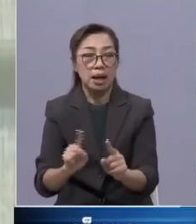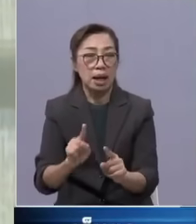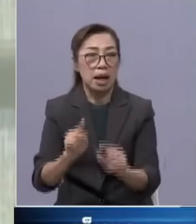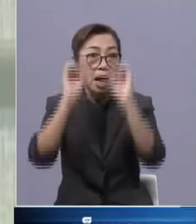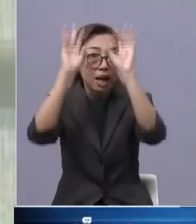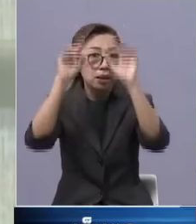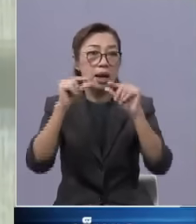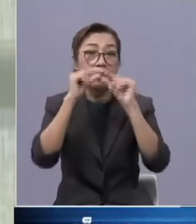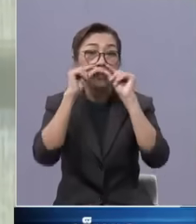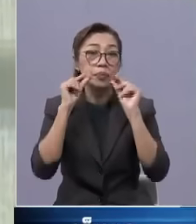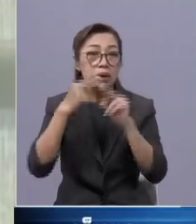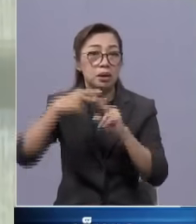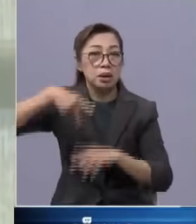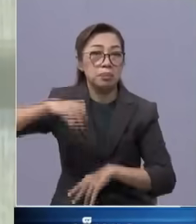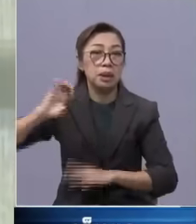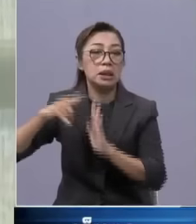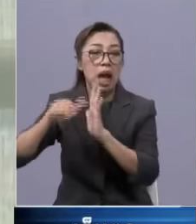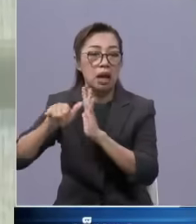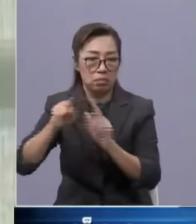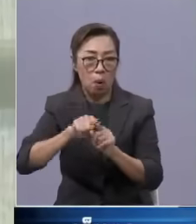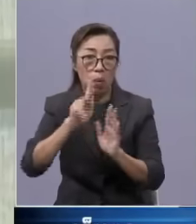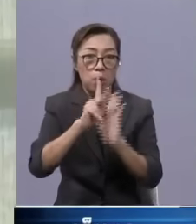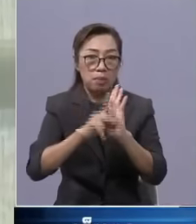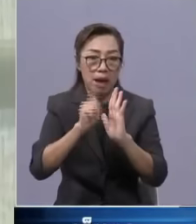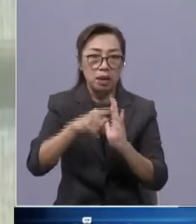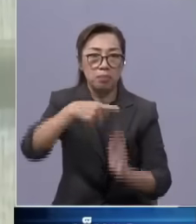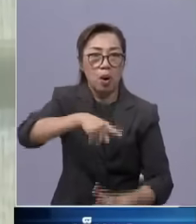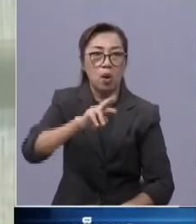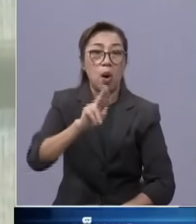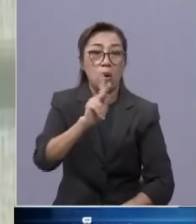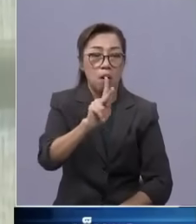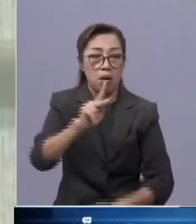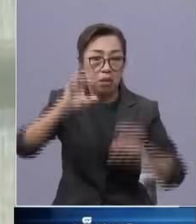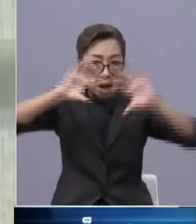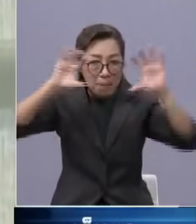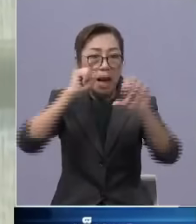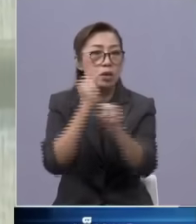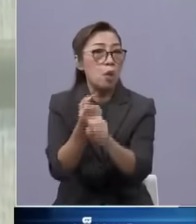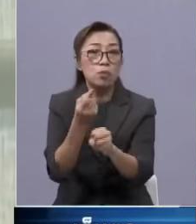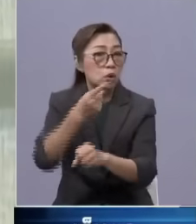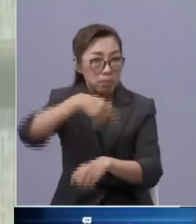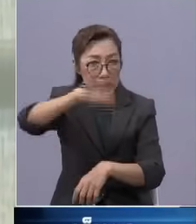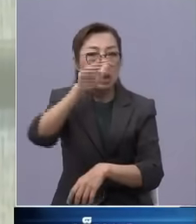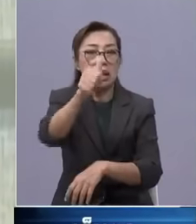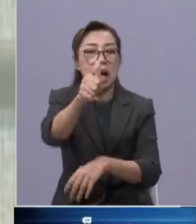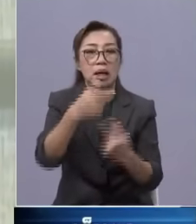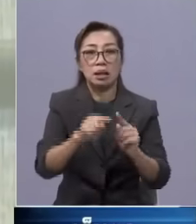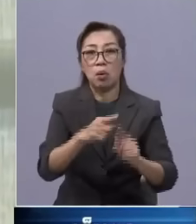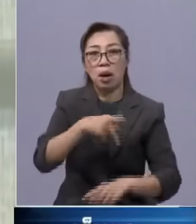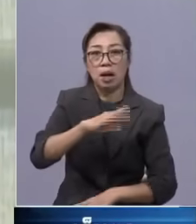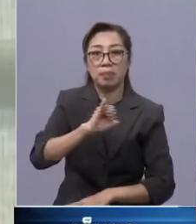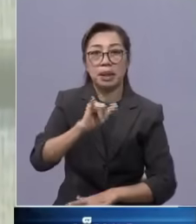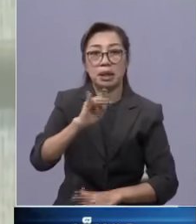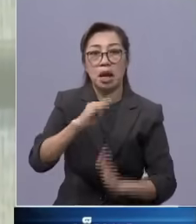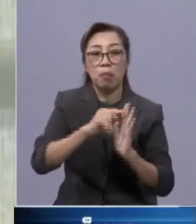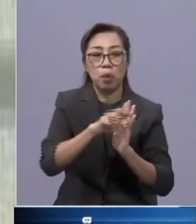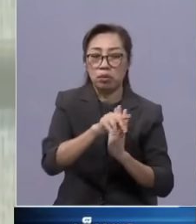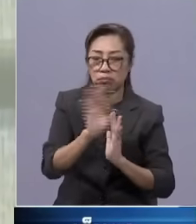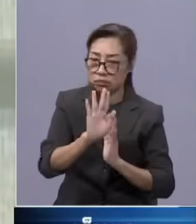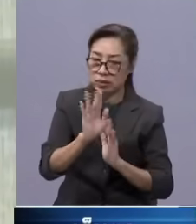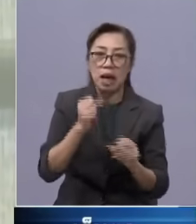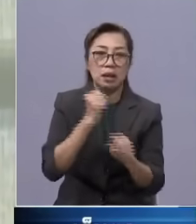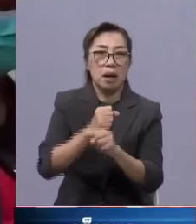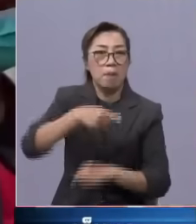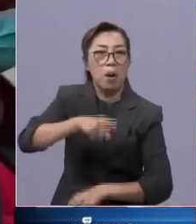อาจารย์พิชัยท่านนี้เสนอให้ทำเป็นพระราชกำหนดรัฐบาลเนี่ยใช้อำนาจในการดำเนินการได้เลยขณะที่อาจารย์ปิยบุตรเสนอให้ทำเป็นร่าง